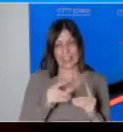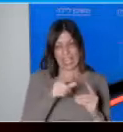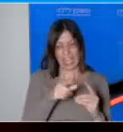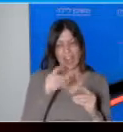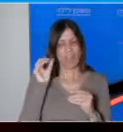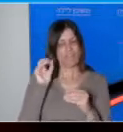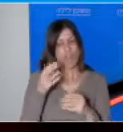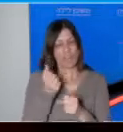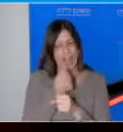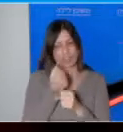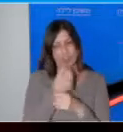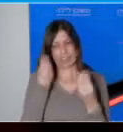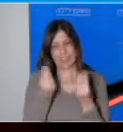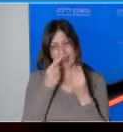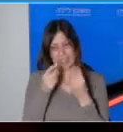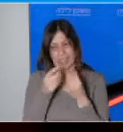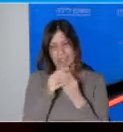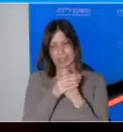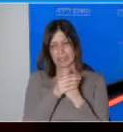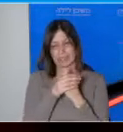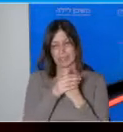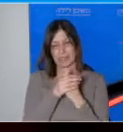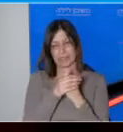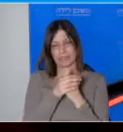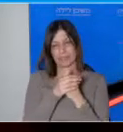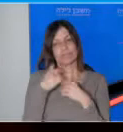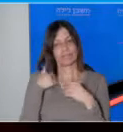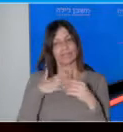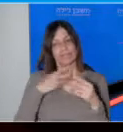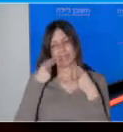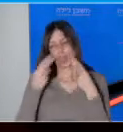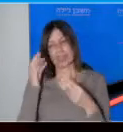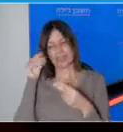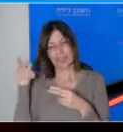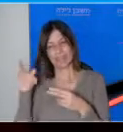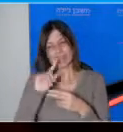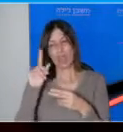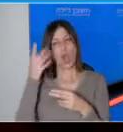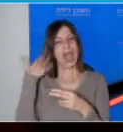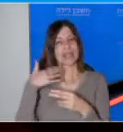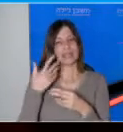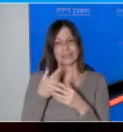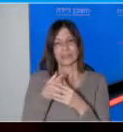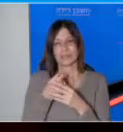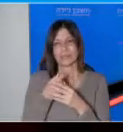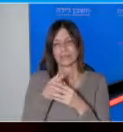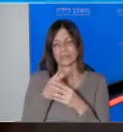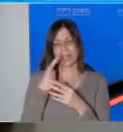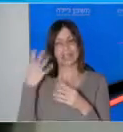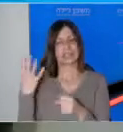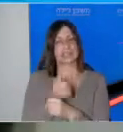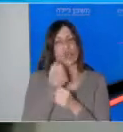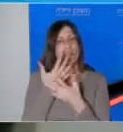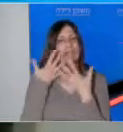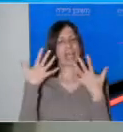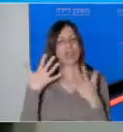לבוא ולעשות את הדבר הזה, אבל אני רק ברשותך, יענה לטמי, זה לא שהיה פה ניצחון מזהיר לשמאל בבחירות